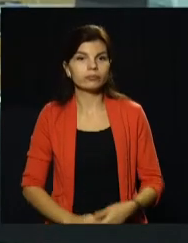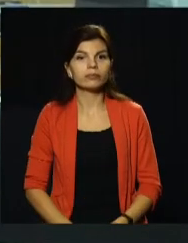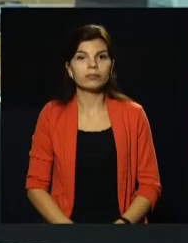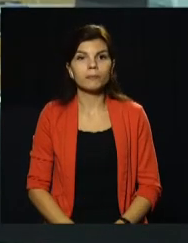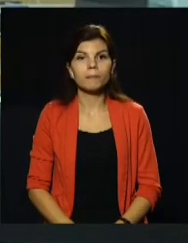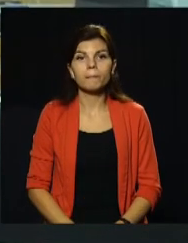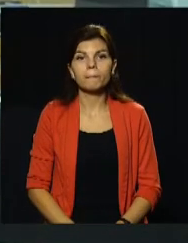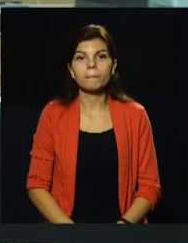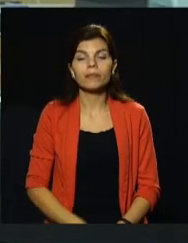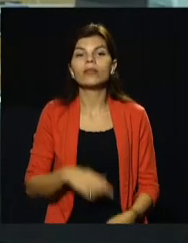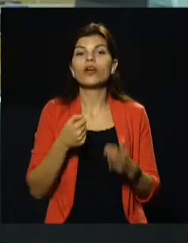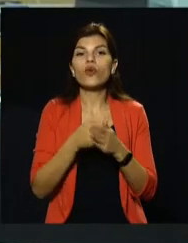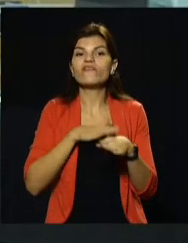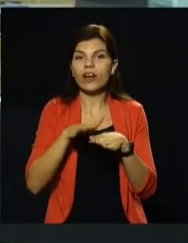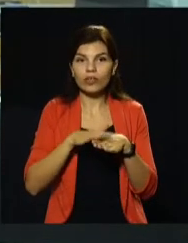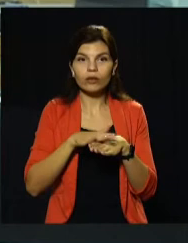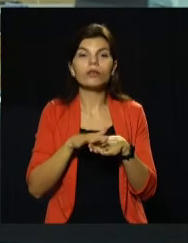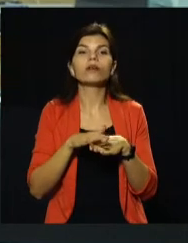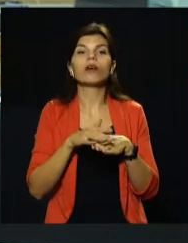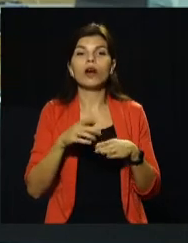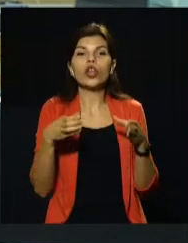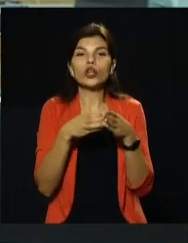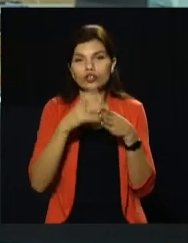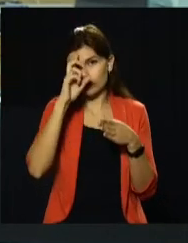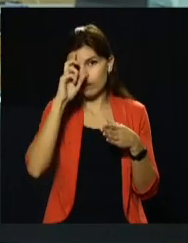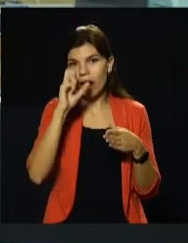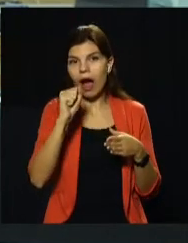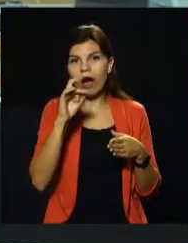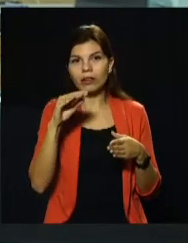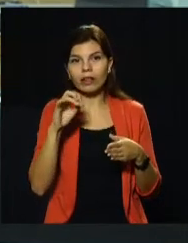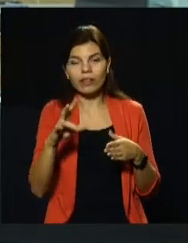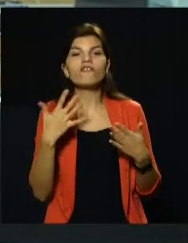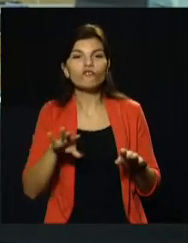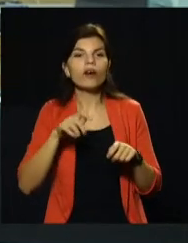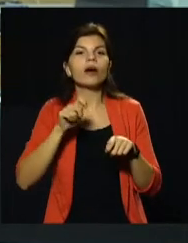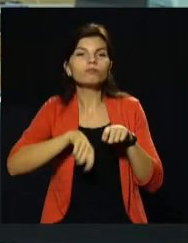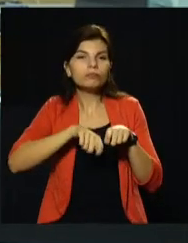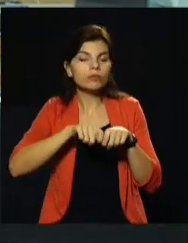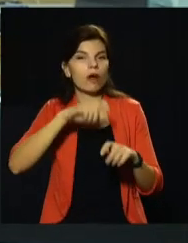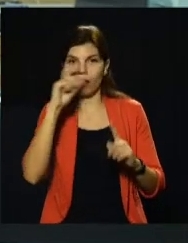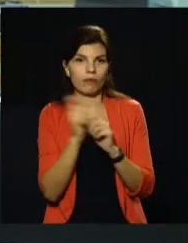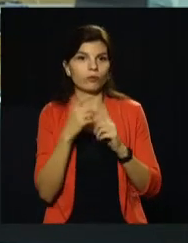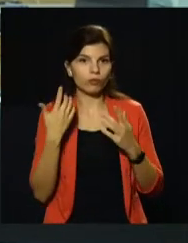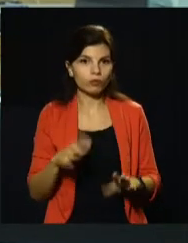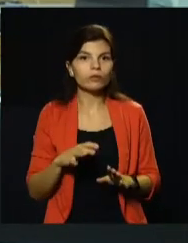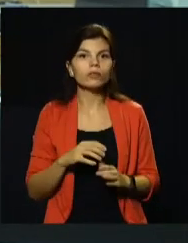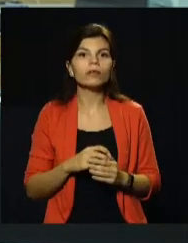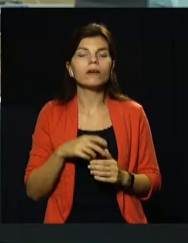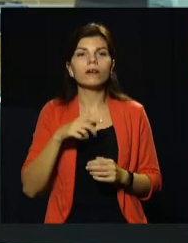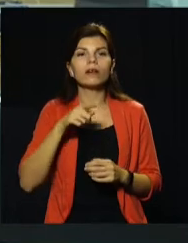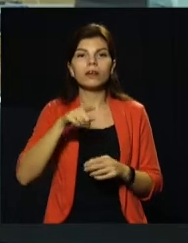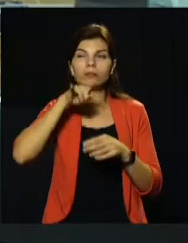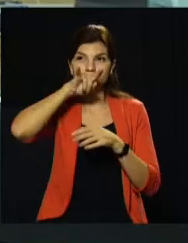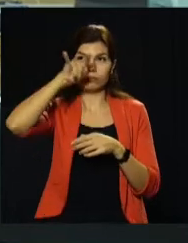До виконання бойових завдань готові. Державна компанія «Артем» завершила випробування першої партії некерованих